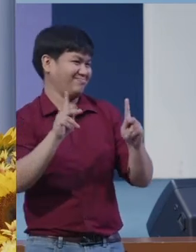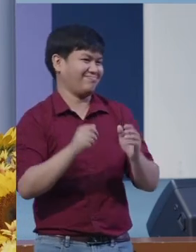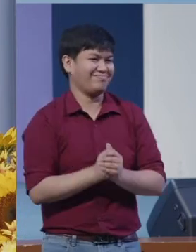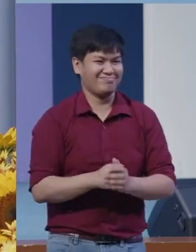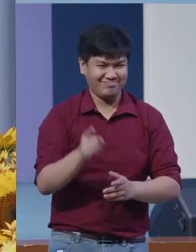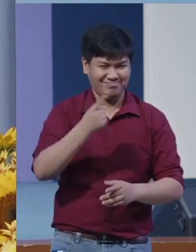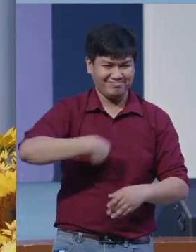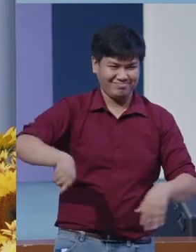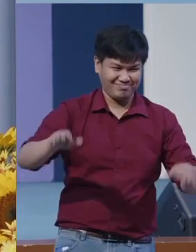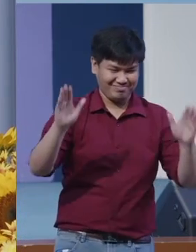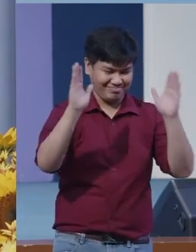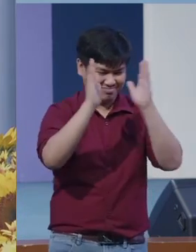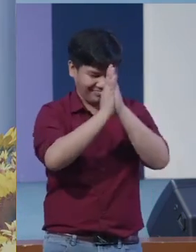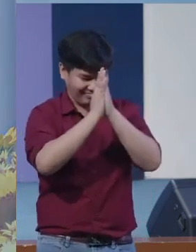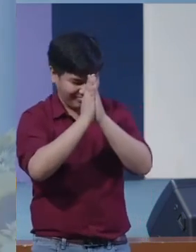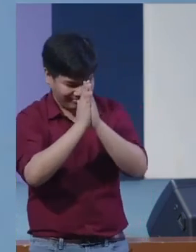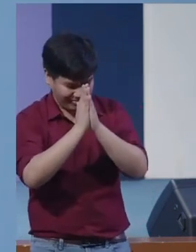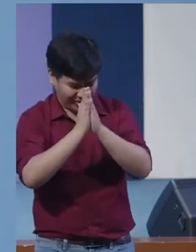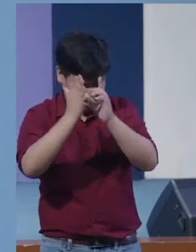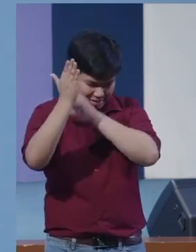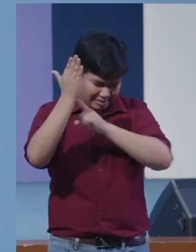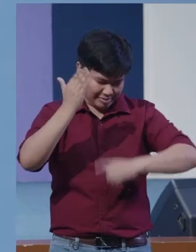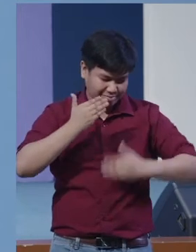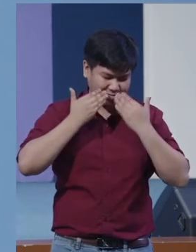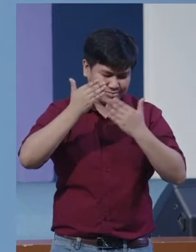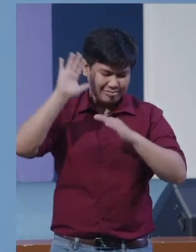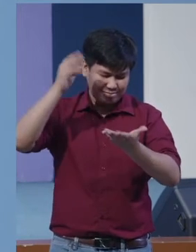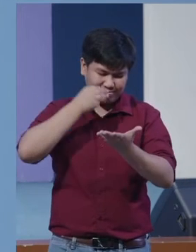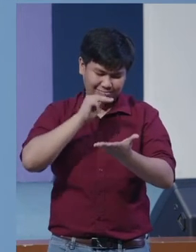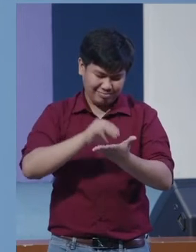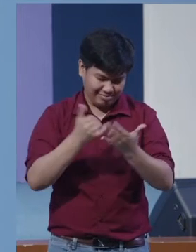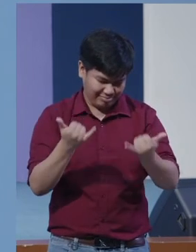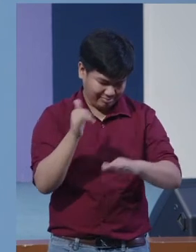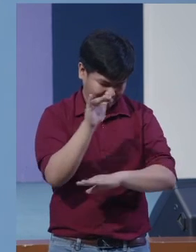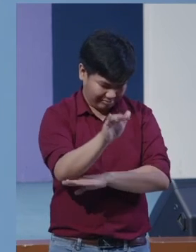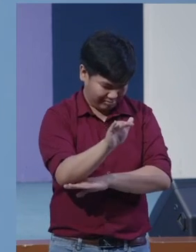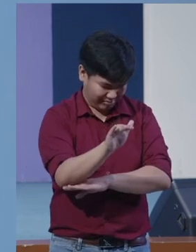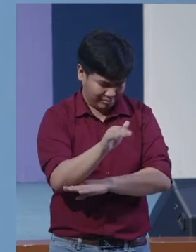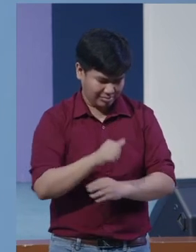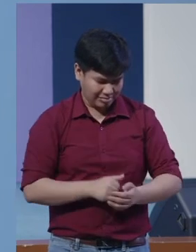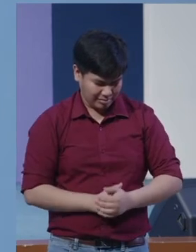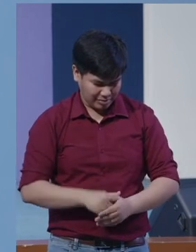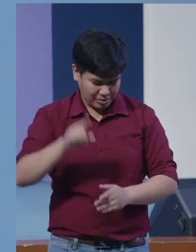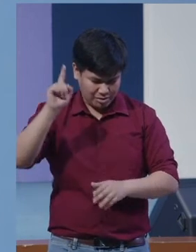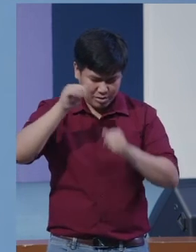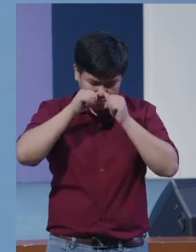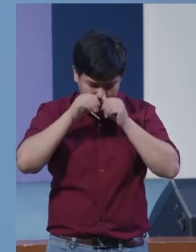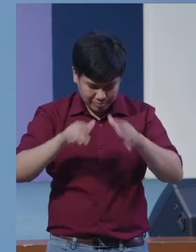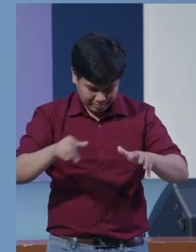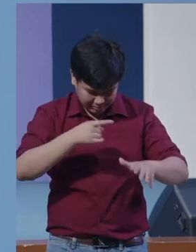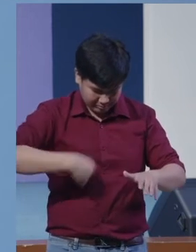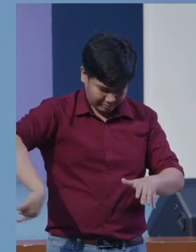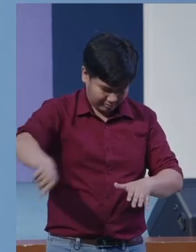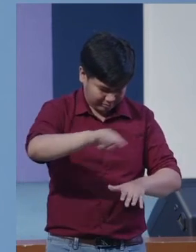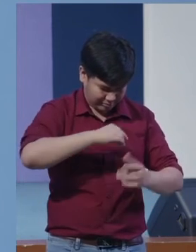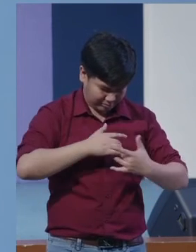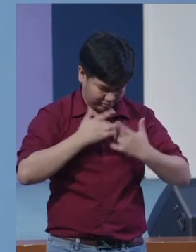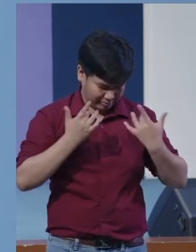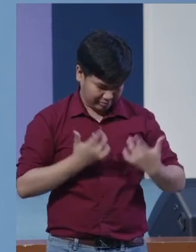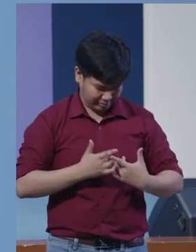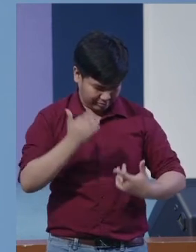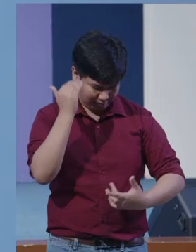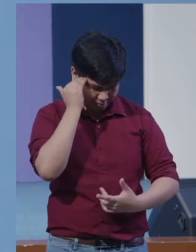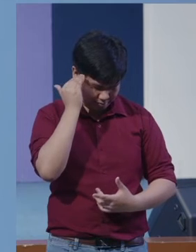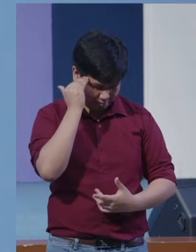Panginoon, marami pong salamat sa inyong mensahe sa amin sa hapong ito. Kayo pong magpala nito sa aming puso't